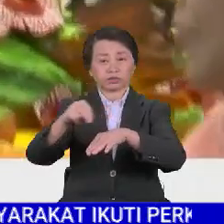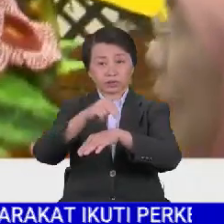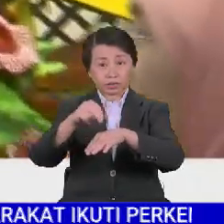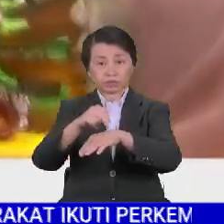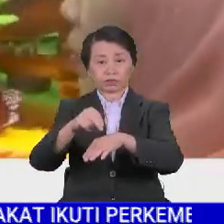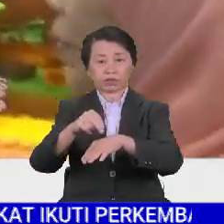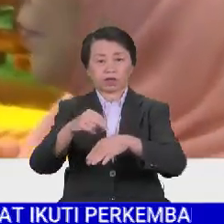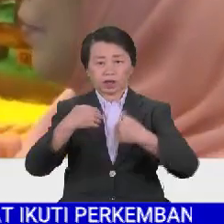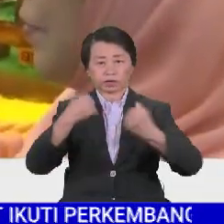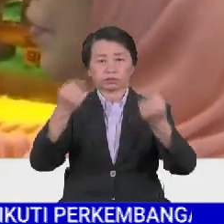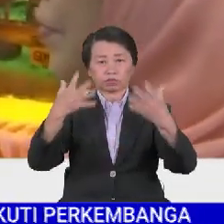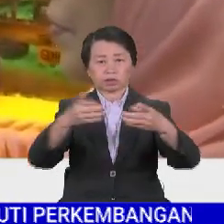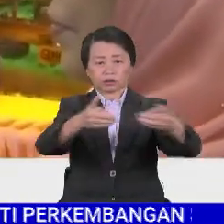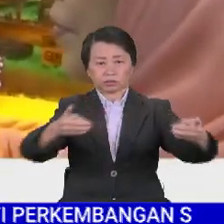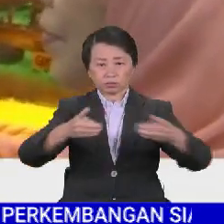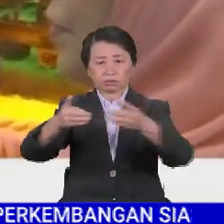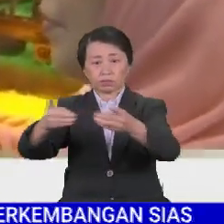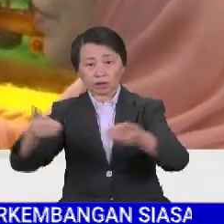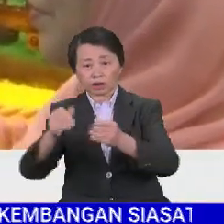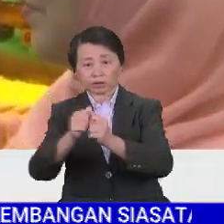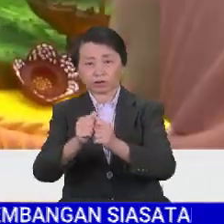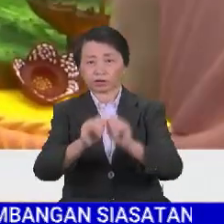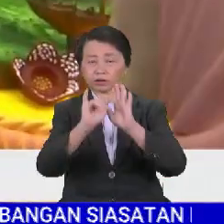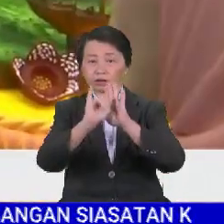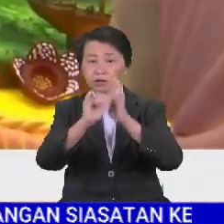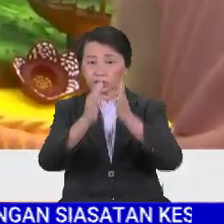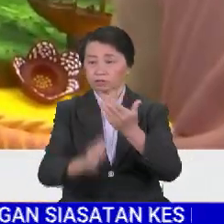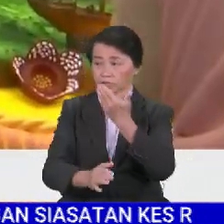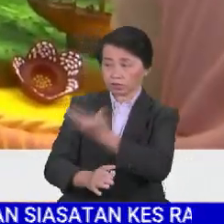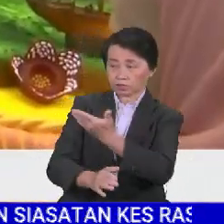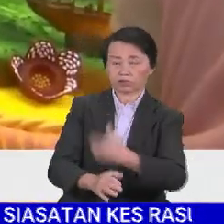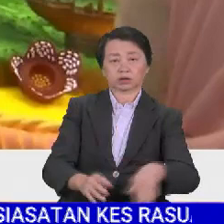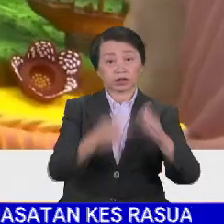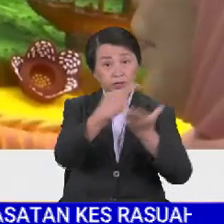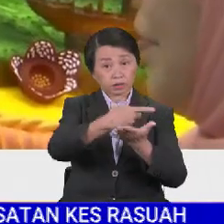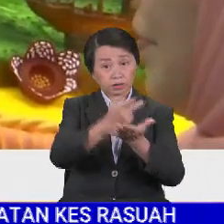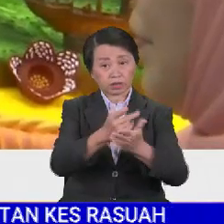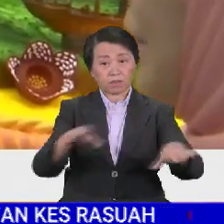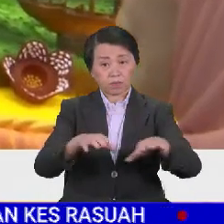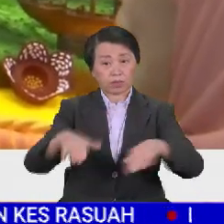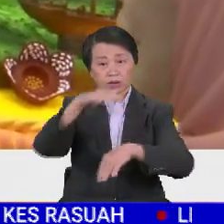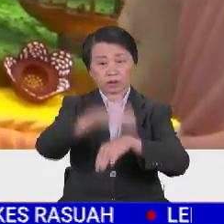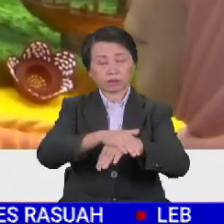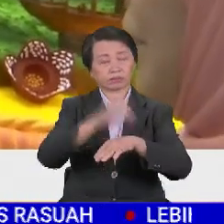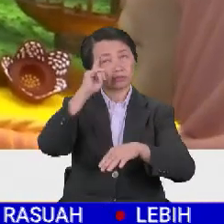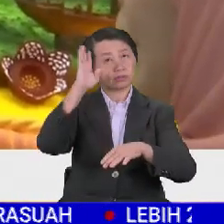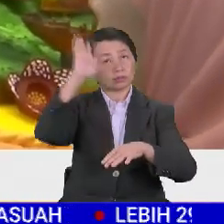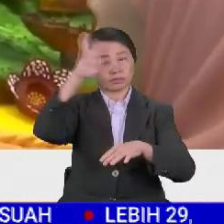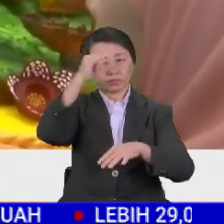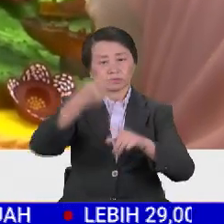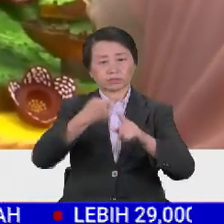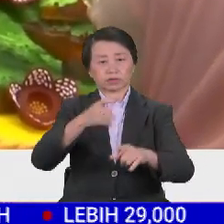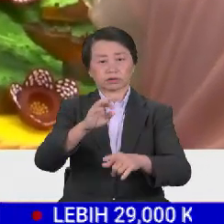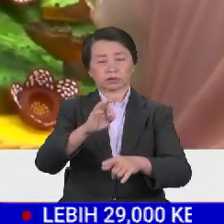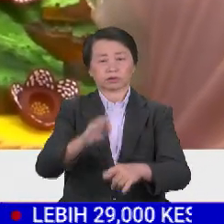ada banyak daerah dengan ikon tersendiri. Kek ini kita buat untuk atas inspirasi daripada SICC